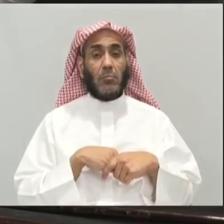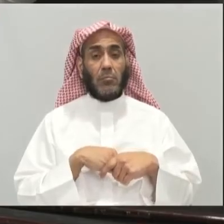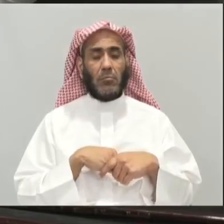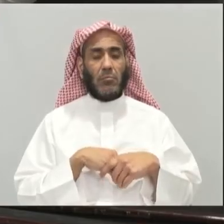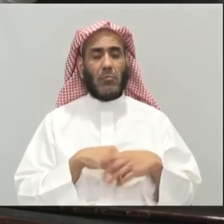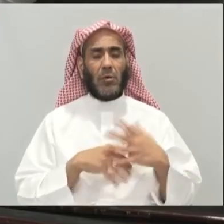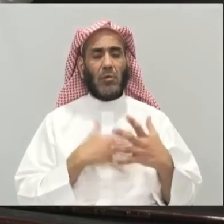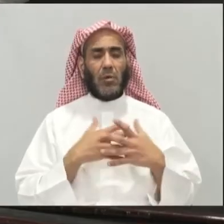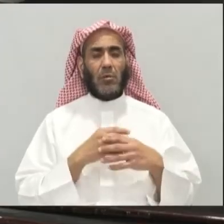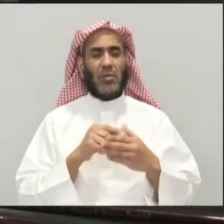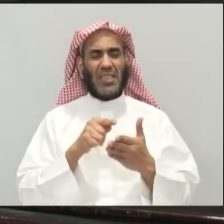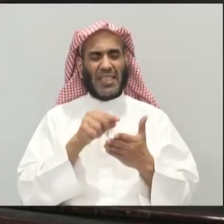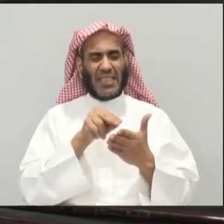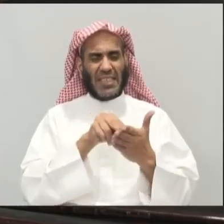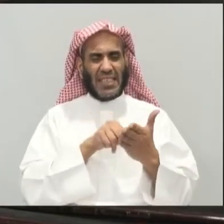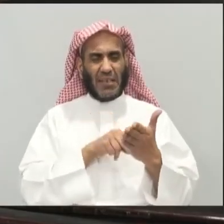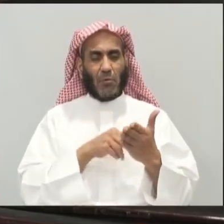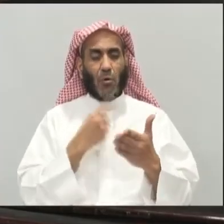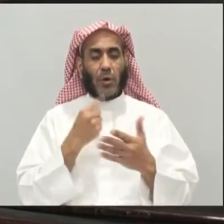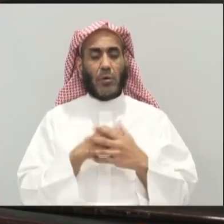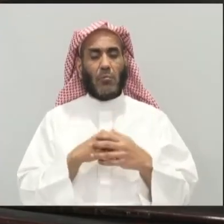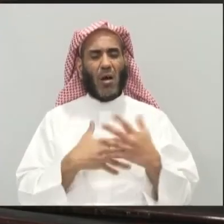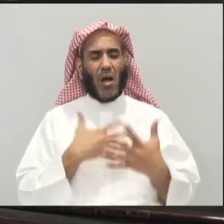بقدر الامكان حاول سحب واحده